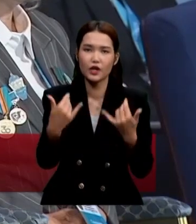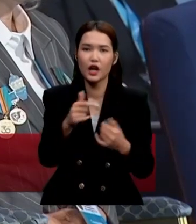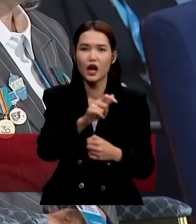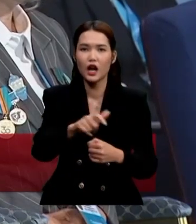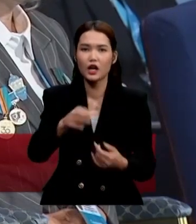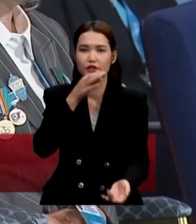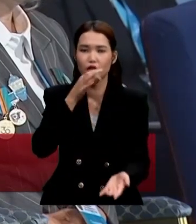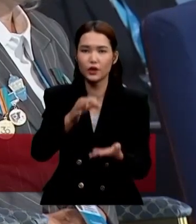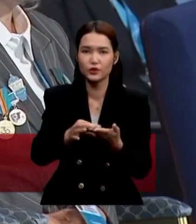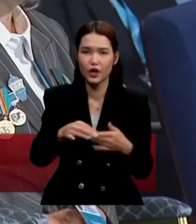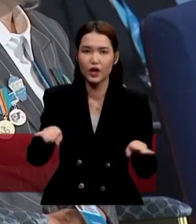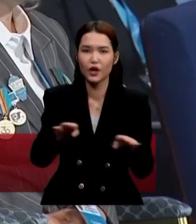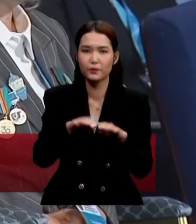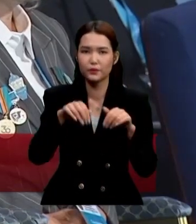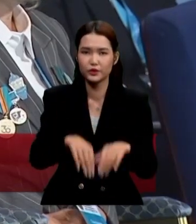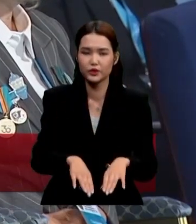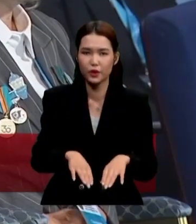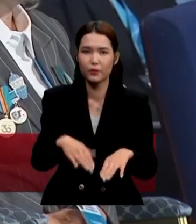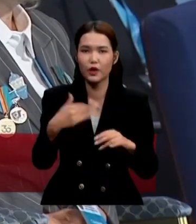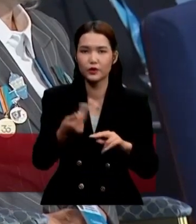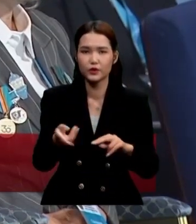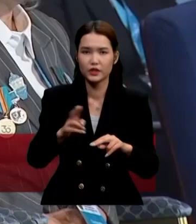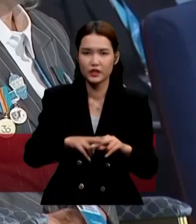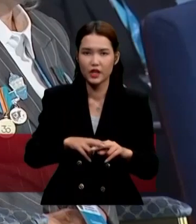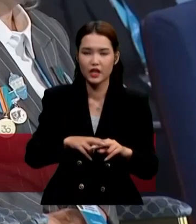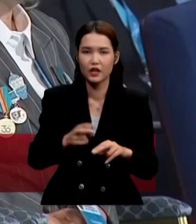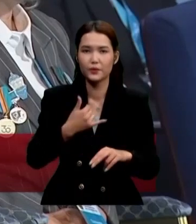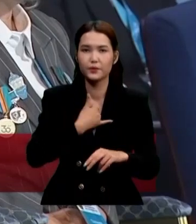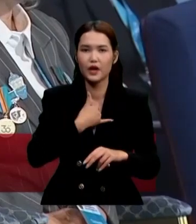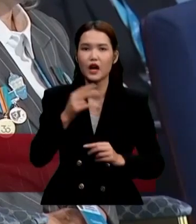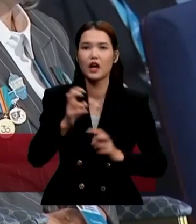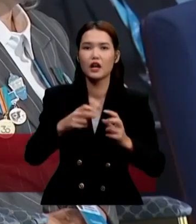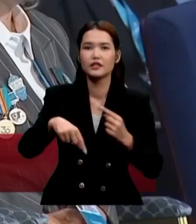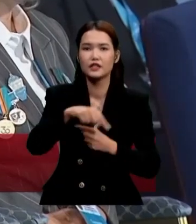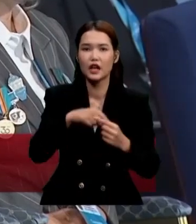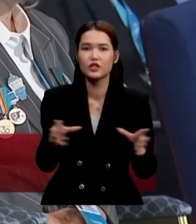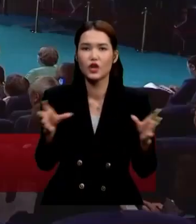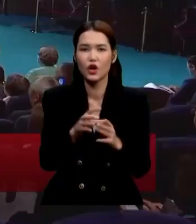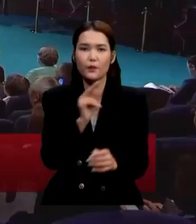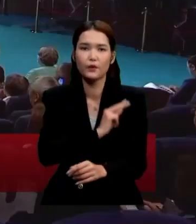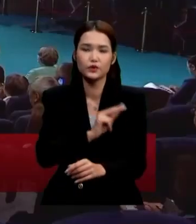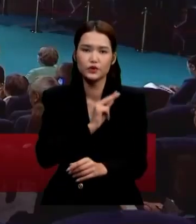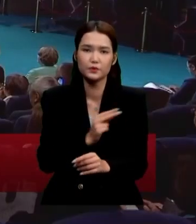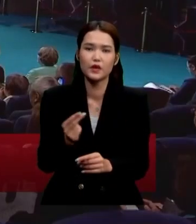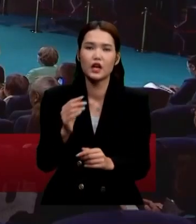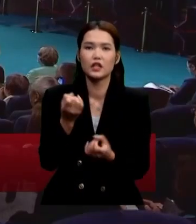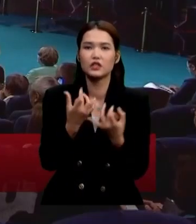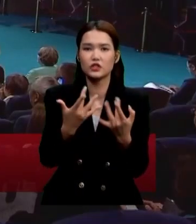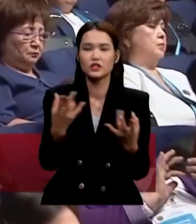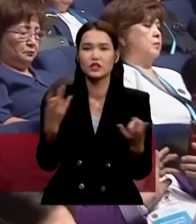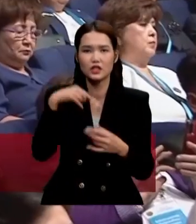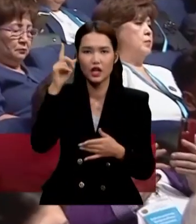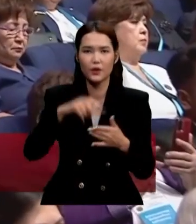азаматтық жауапкершілік деген сөз. Сондықтан біздің кәсіпкерлеріміз осы жұмысқа белсенді түрде кіріседі деп